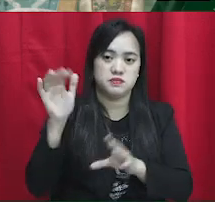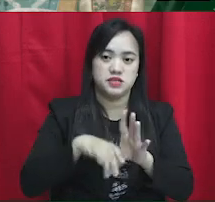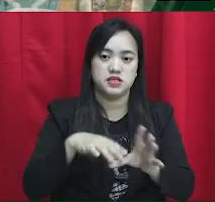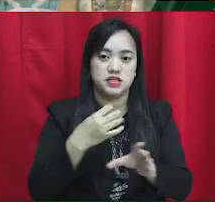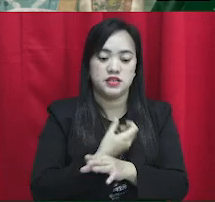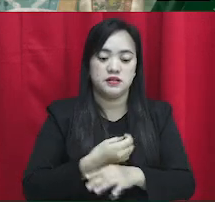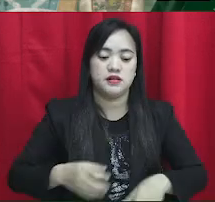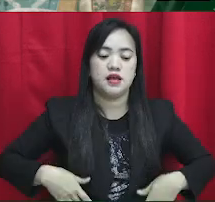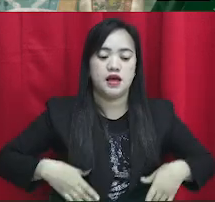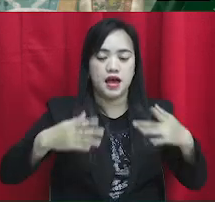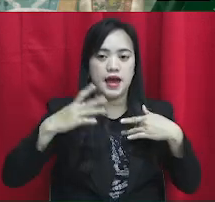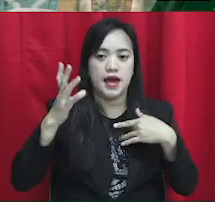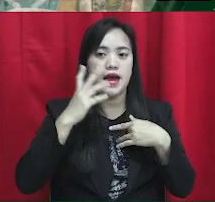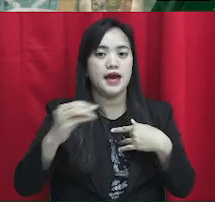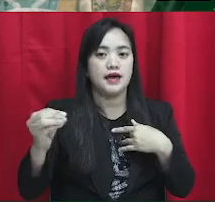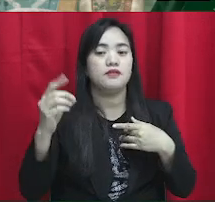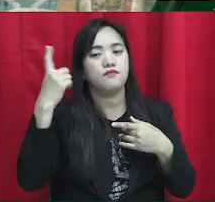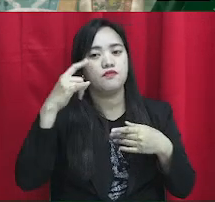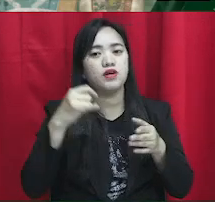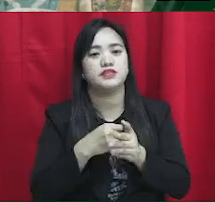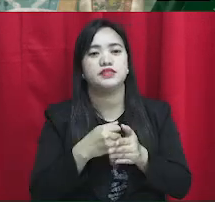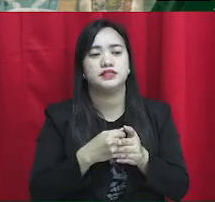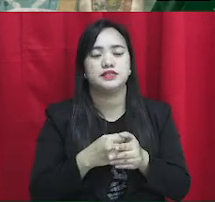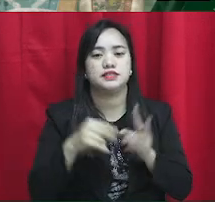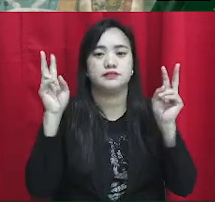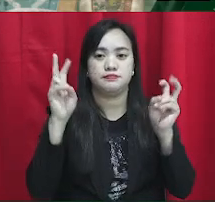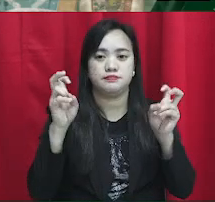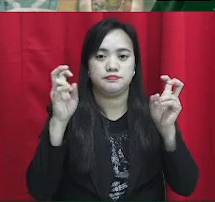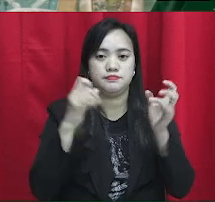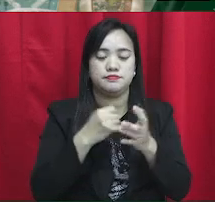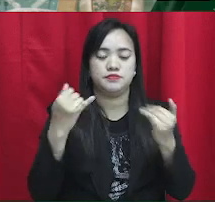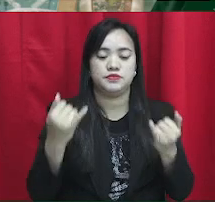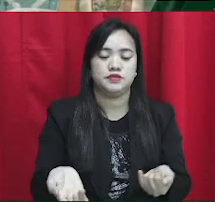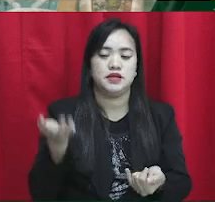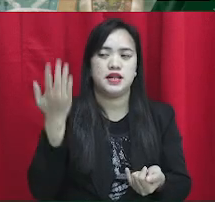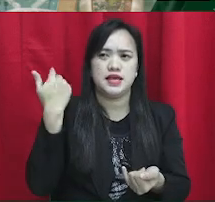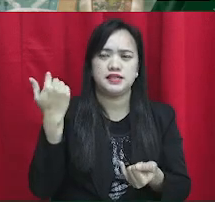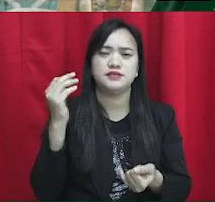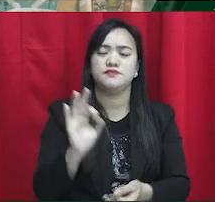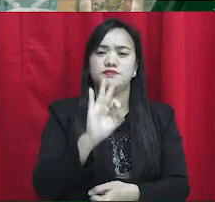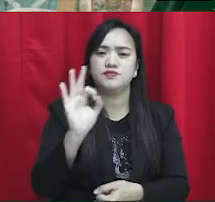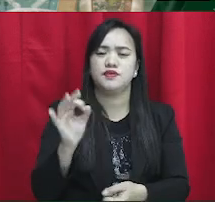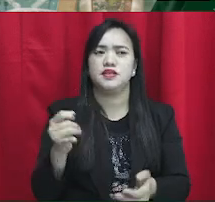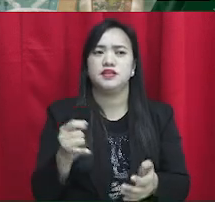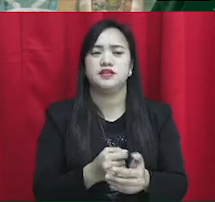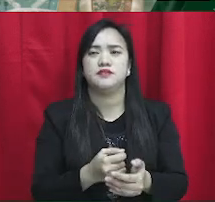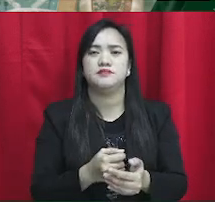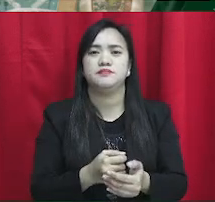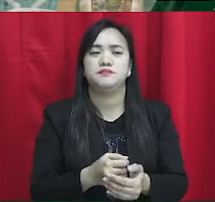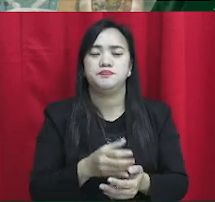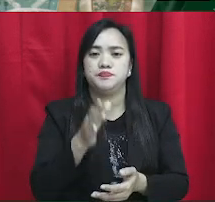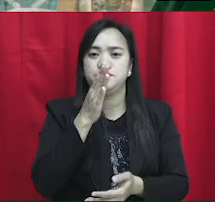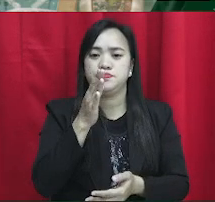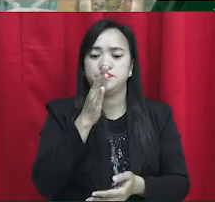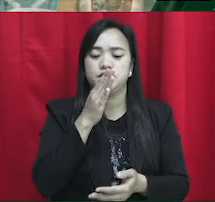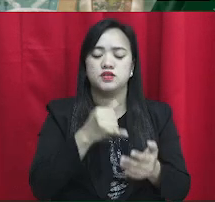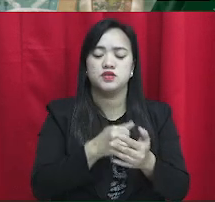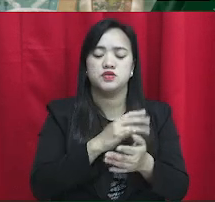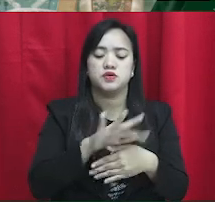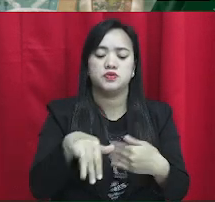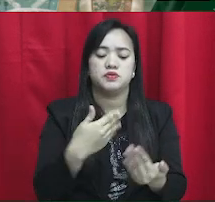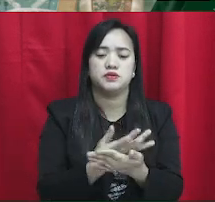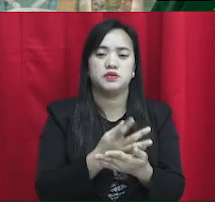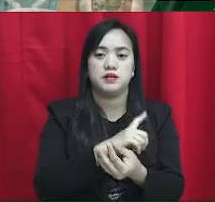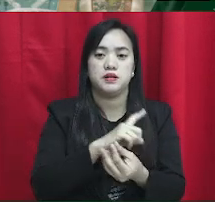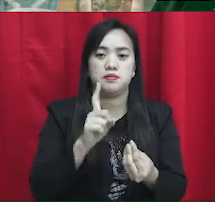episode, katulad ng pinag-usapan ng mga fathers last Friday, of course, sa mothers, ano naman, pananaw naman perspective ng